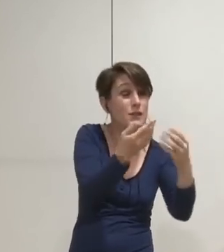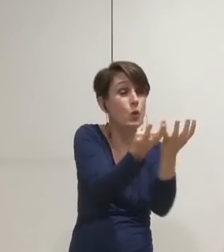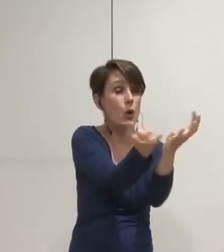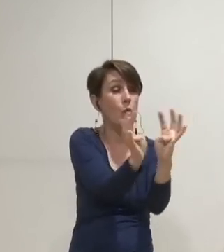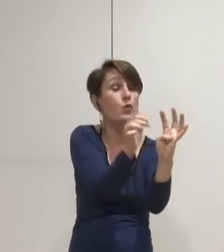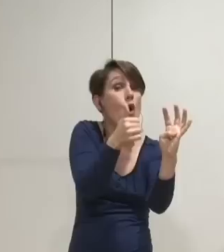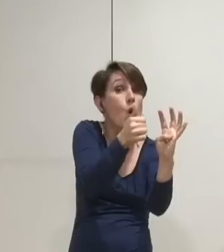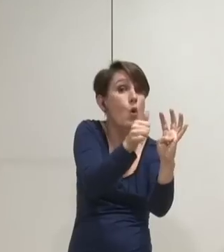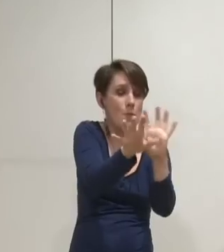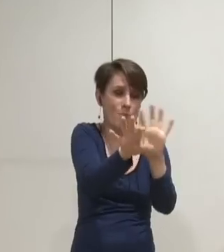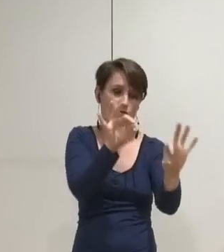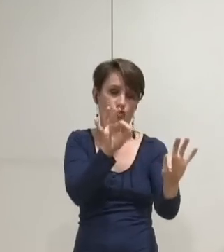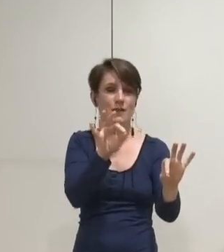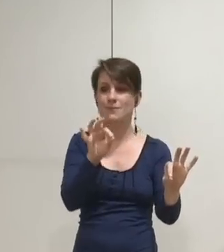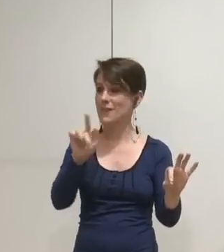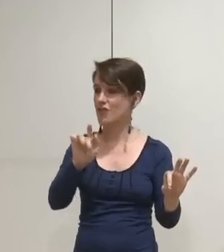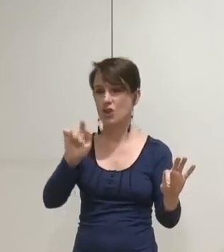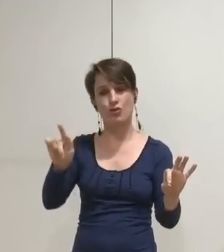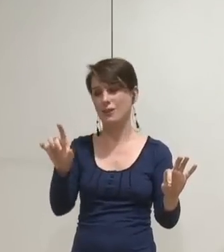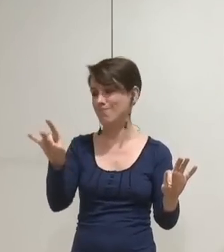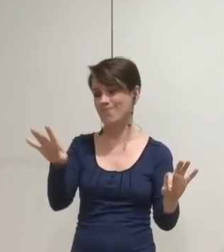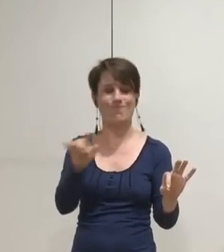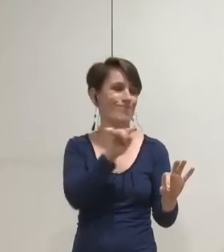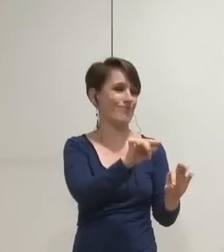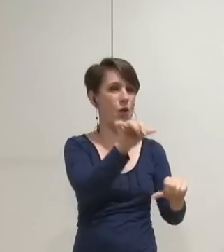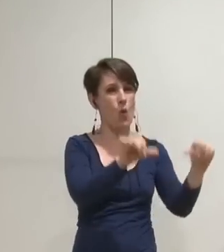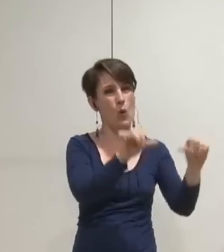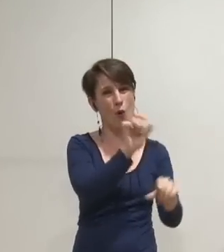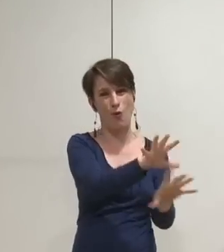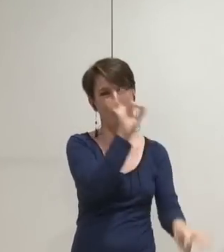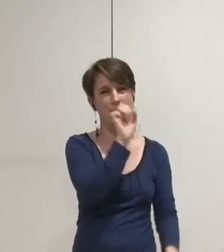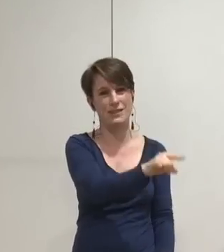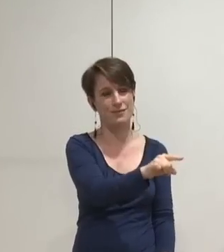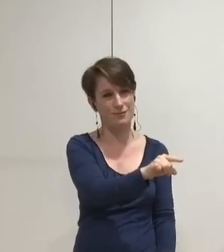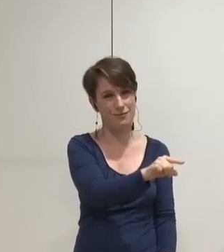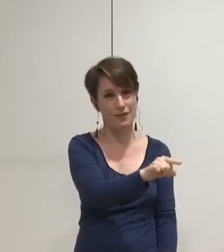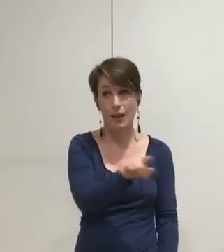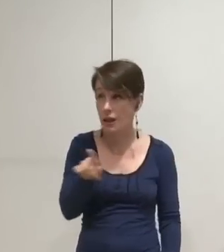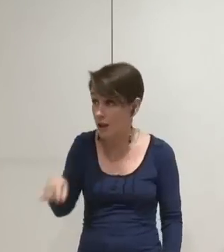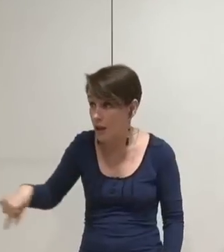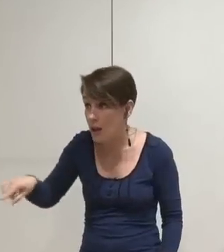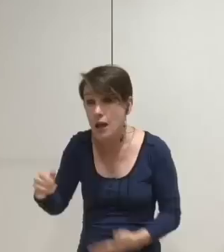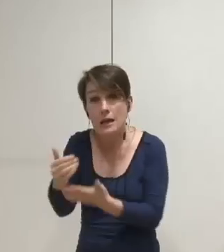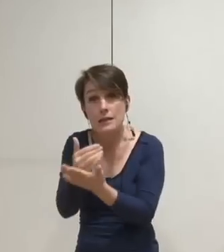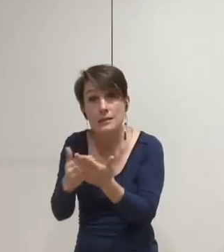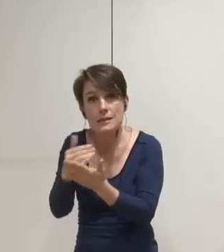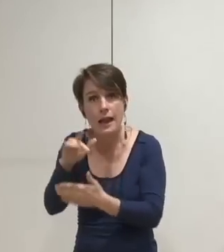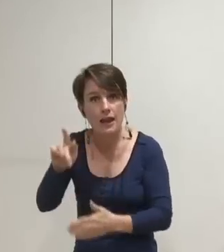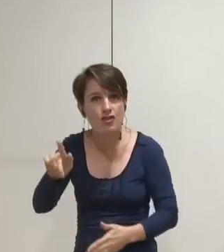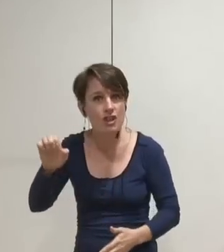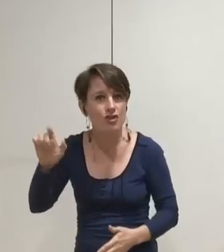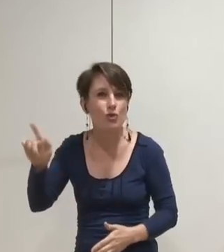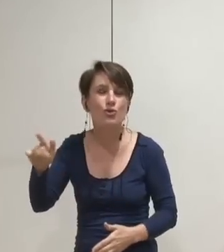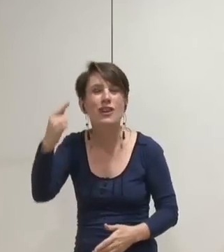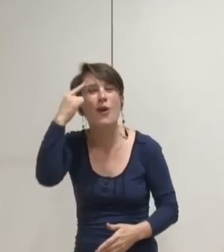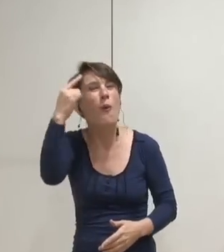GDF sus Philips comme titulaire du marché une décision que les salariés de GG ont donc baigné qu'il l'était